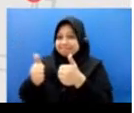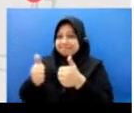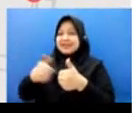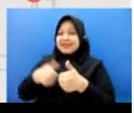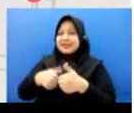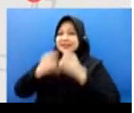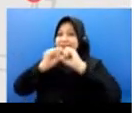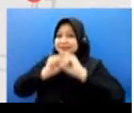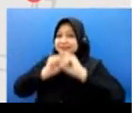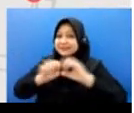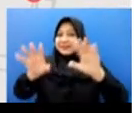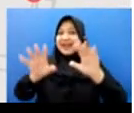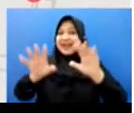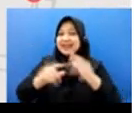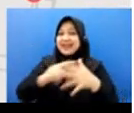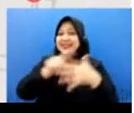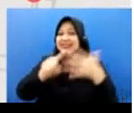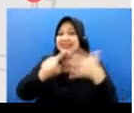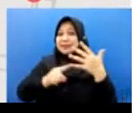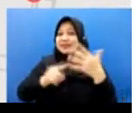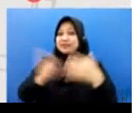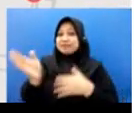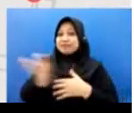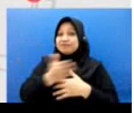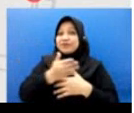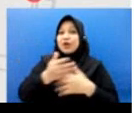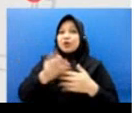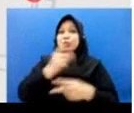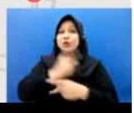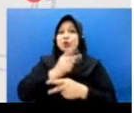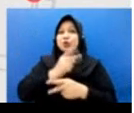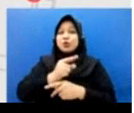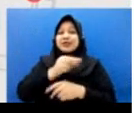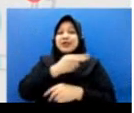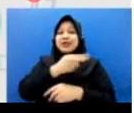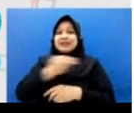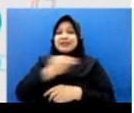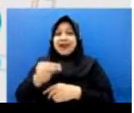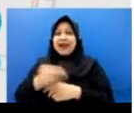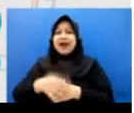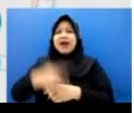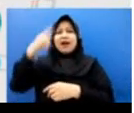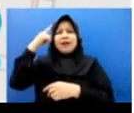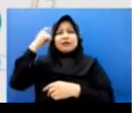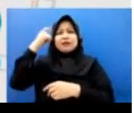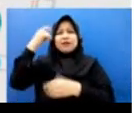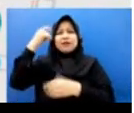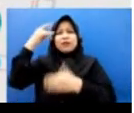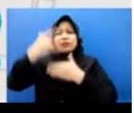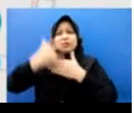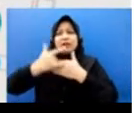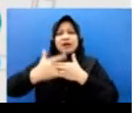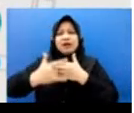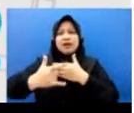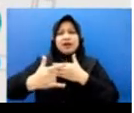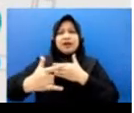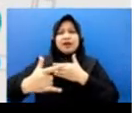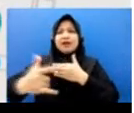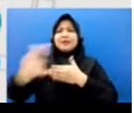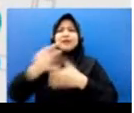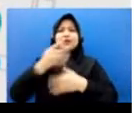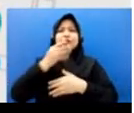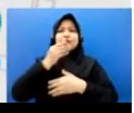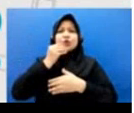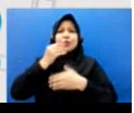di Indonesia bahwa belajar itu sepanjang hayat, long life learning ya, bahwa sebagai seorang pendidik